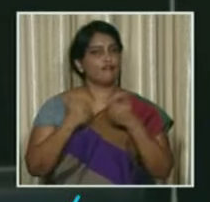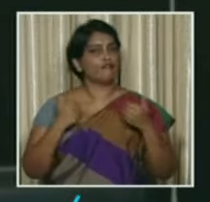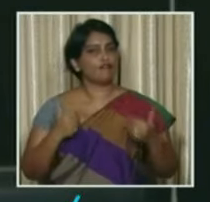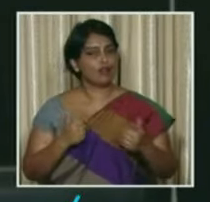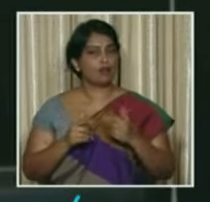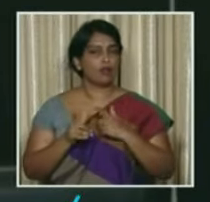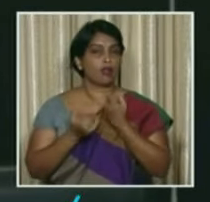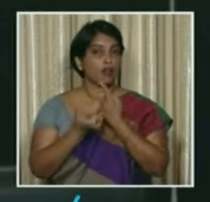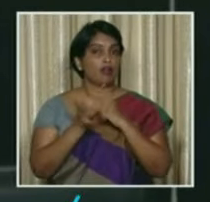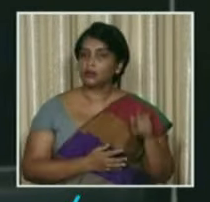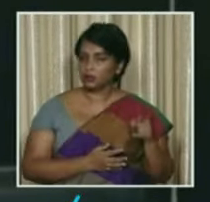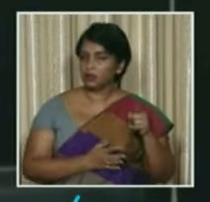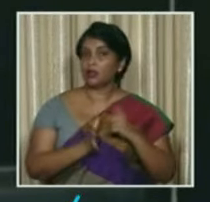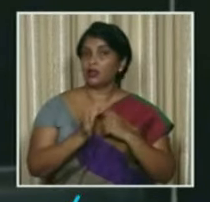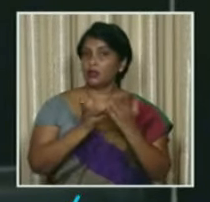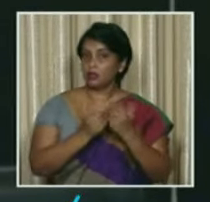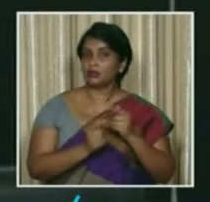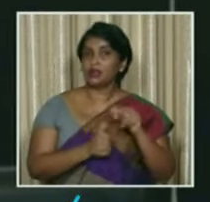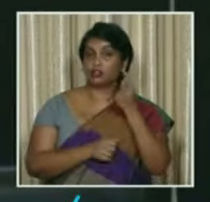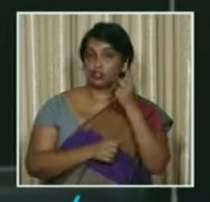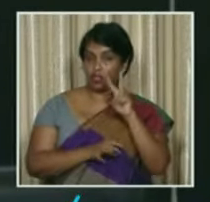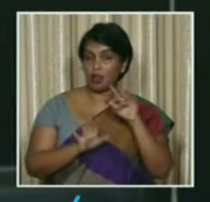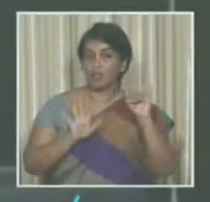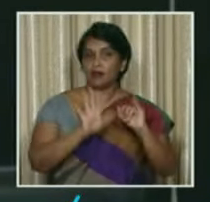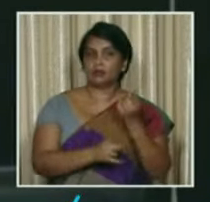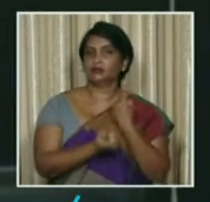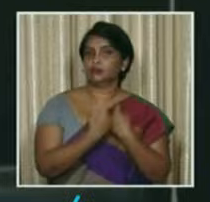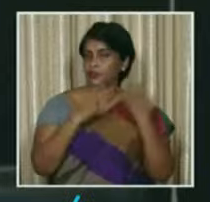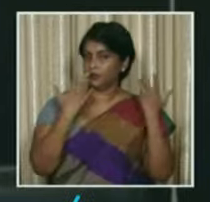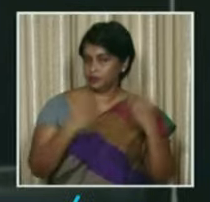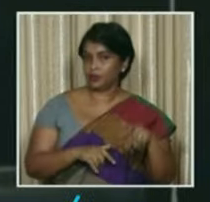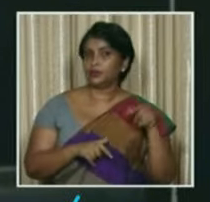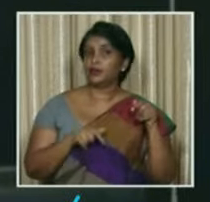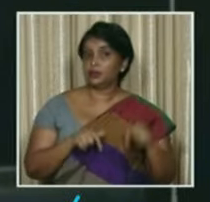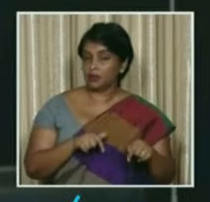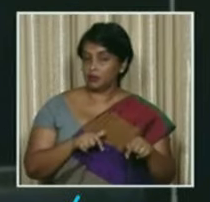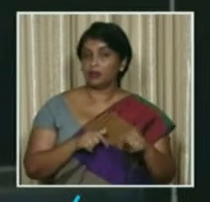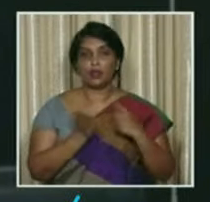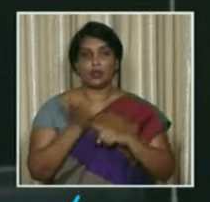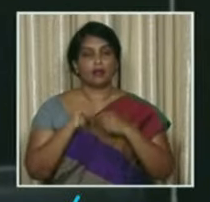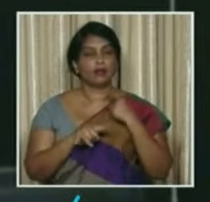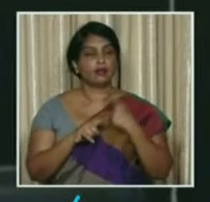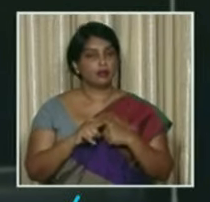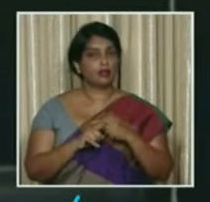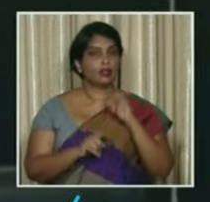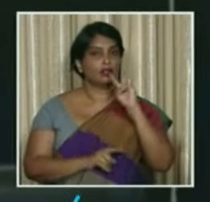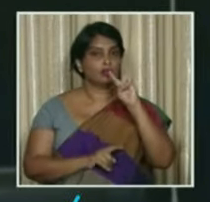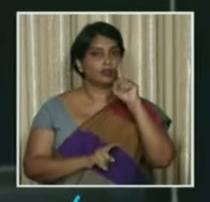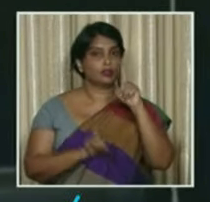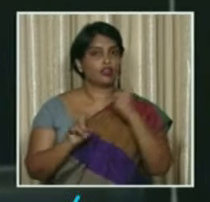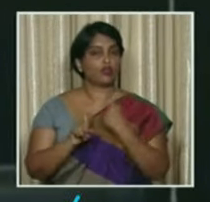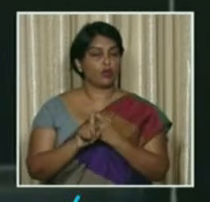ව්‍යවහාරික විගණනයක් කරගෙන යනවා. ආයතන 12න් 6ක පරීක්ෂණ නිම වෙලා දැනට අමතර බදු ලෙස